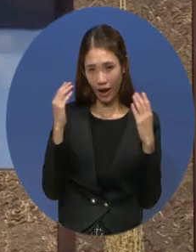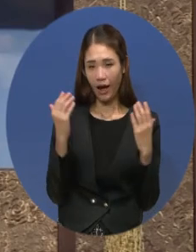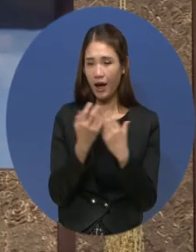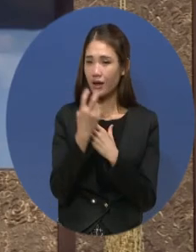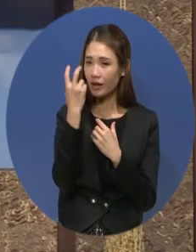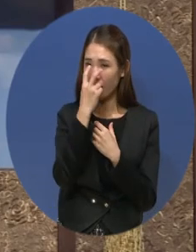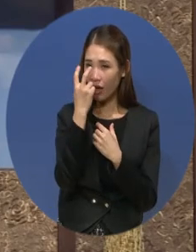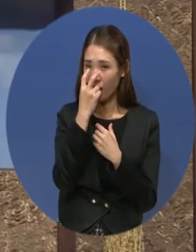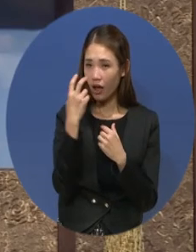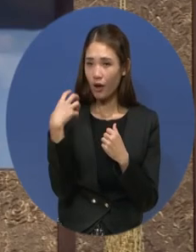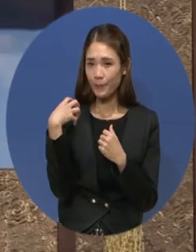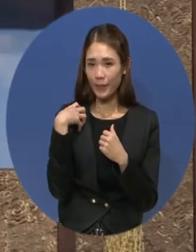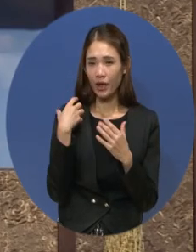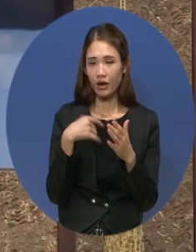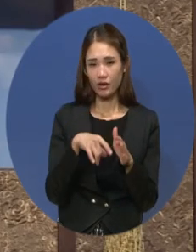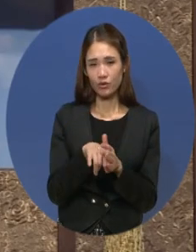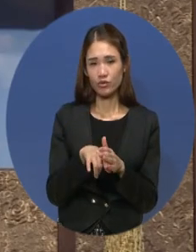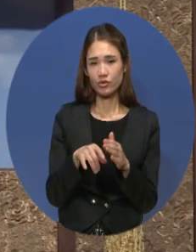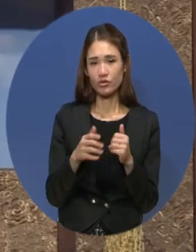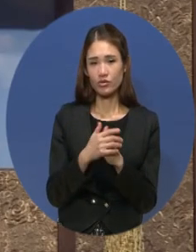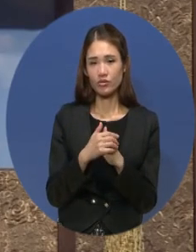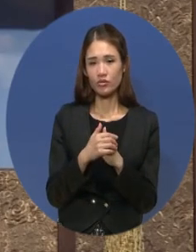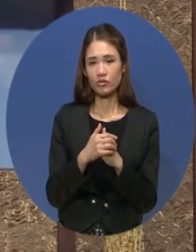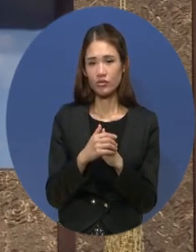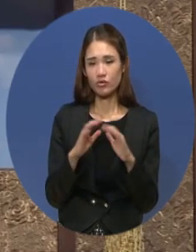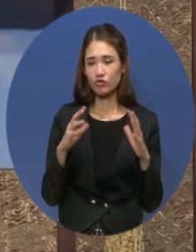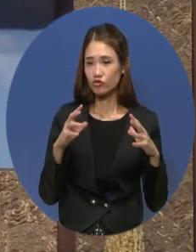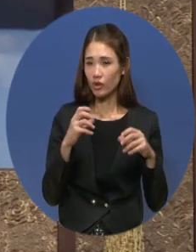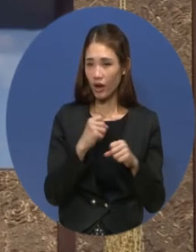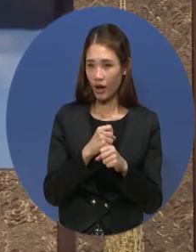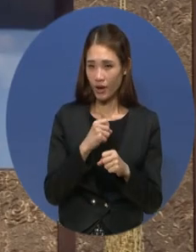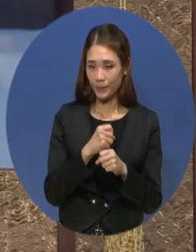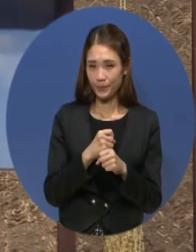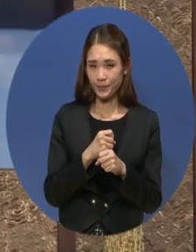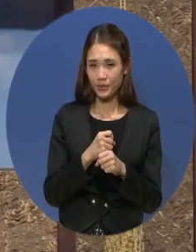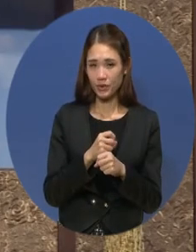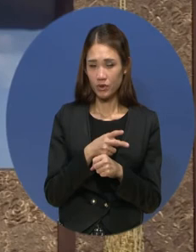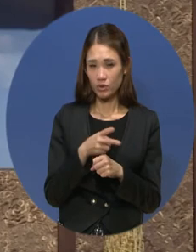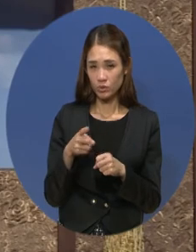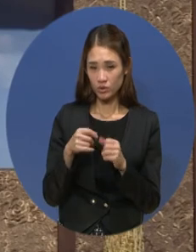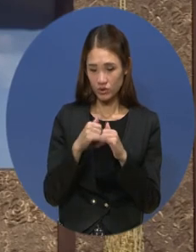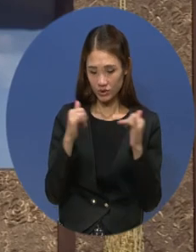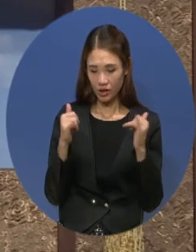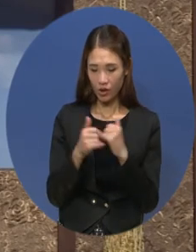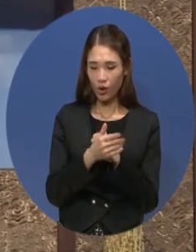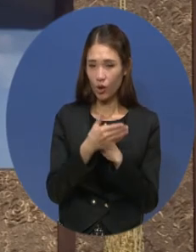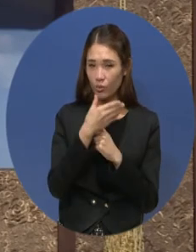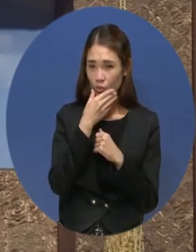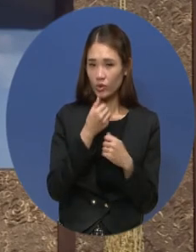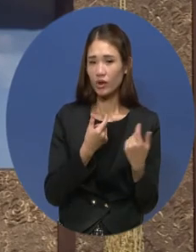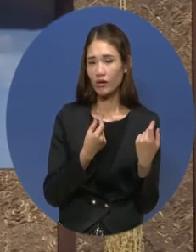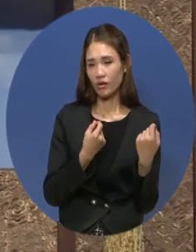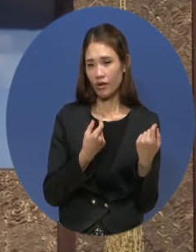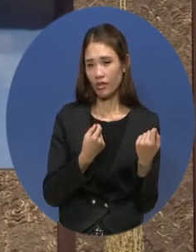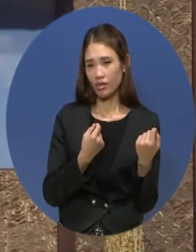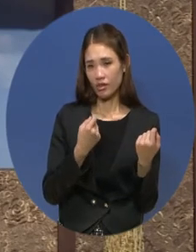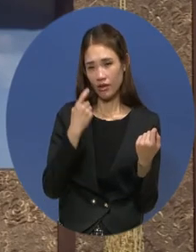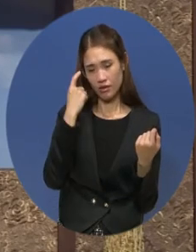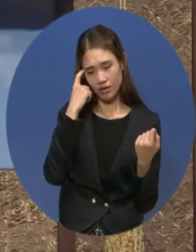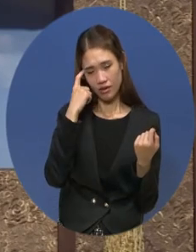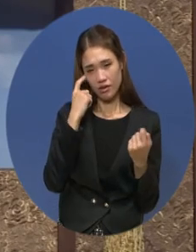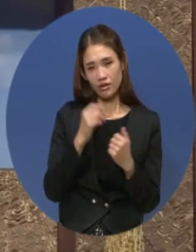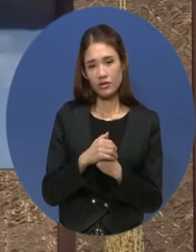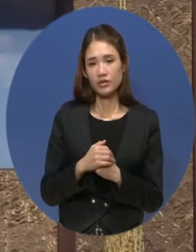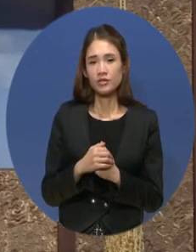그런 이제 국가의 를 국가가 예 만드는걸 이제 사회복지가 아닐까 생각을